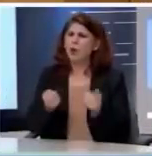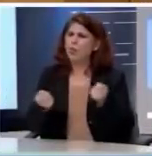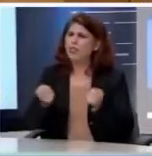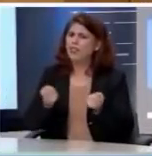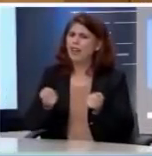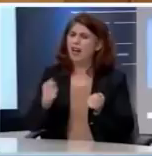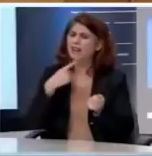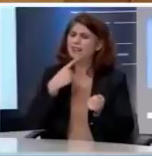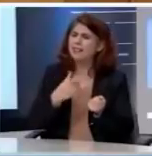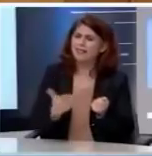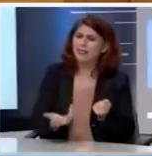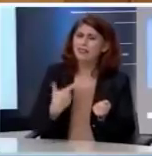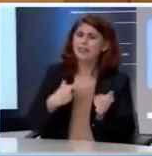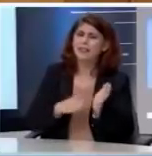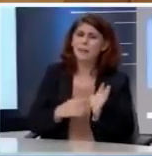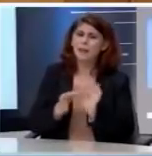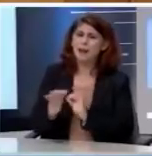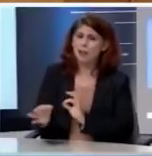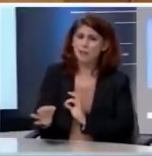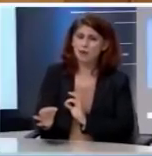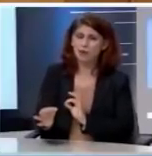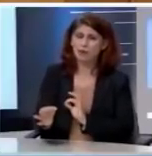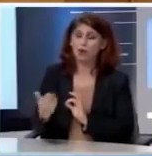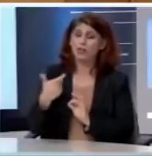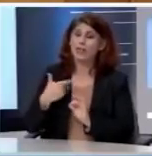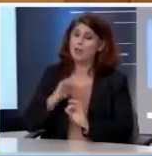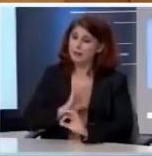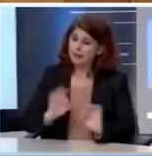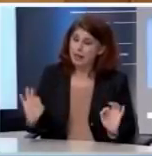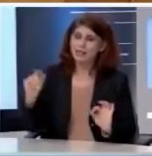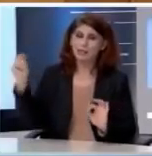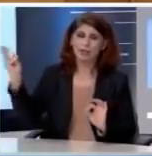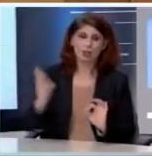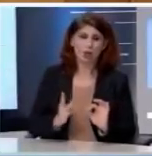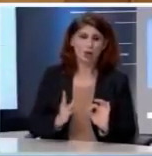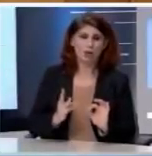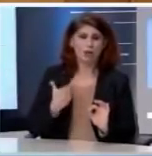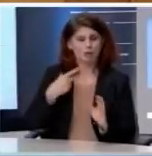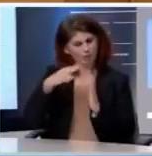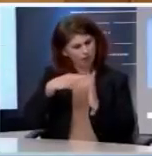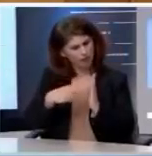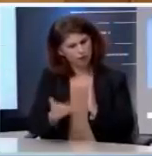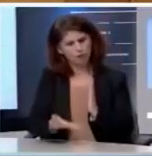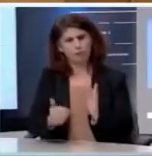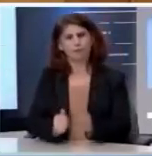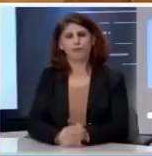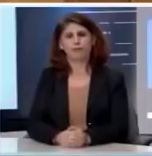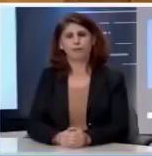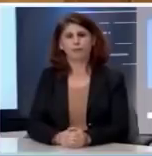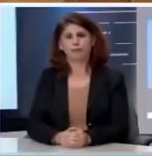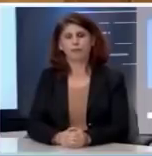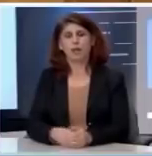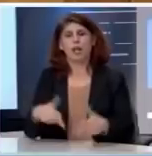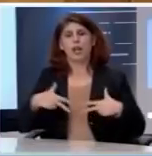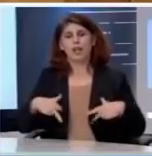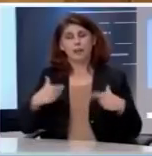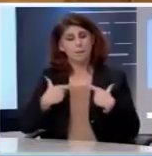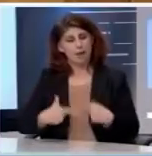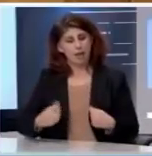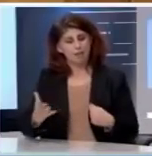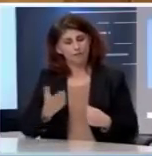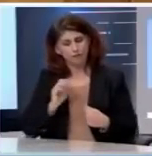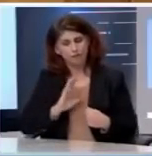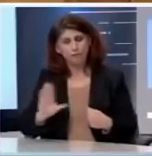οδηγία, τι έπρεπε εγώ να εφαρμόσω για να είμαι εντάξει με την Τρόικα? Σας το διαβάζω. Τα κράτη-μέλη